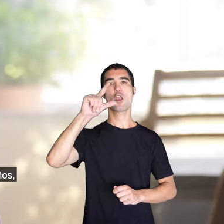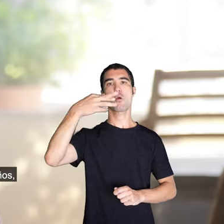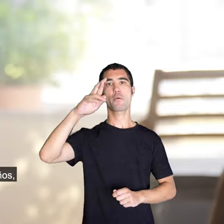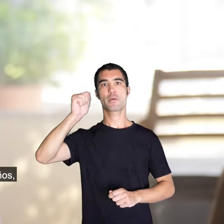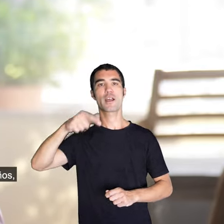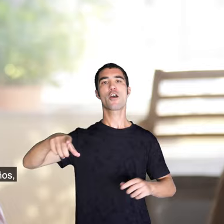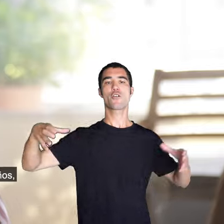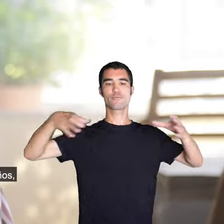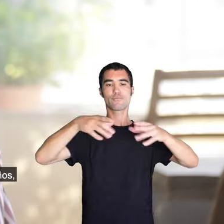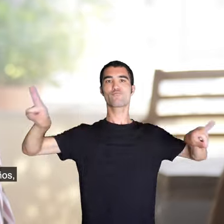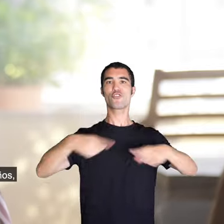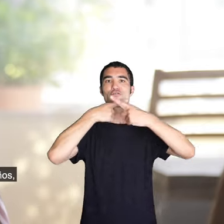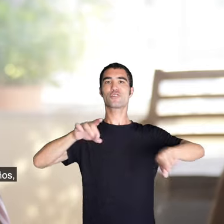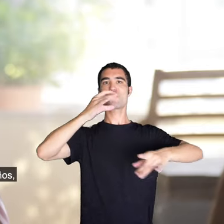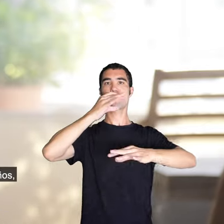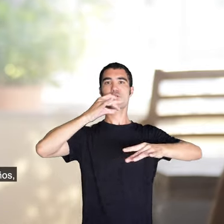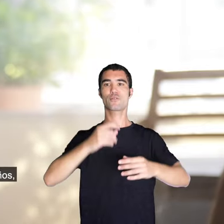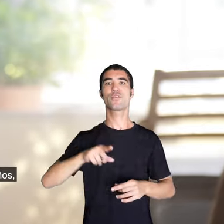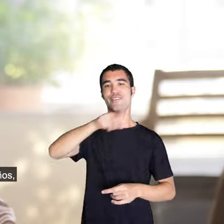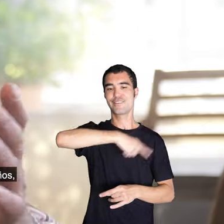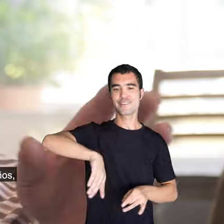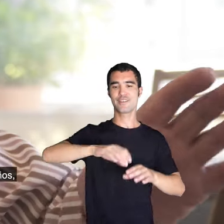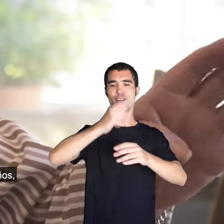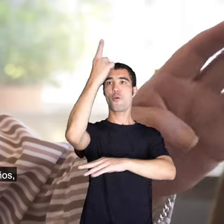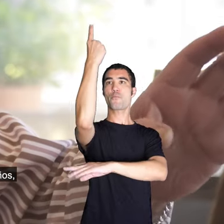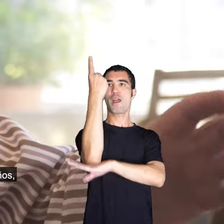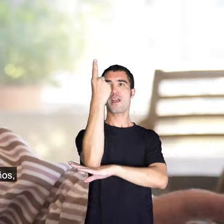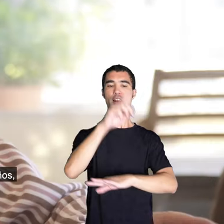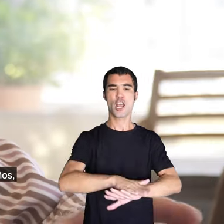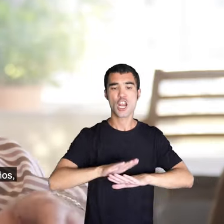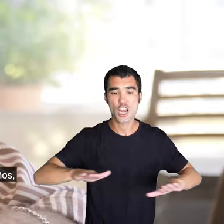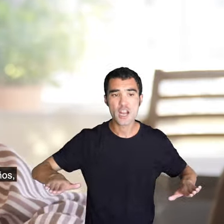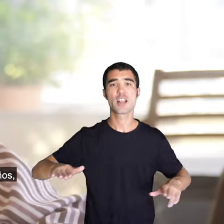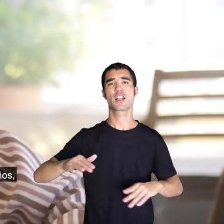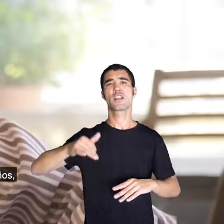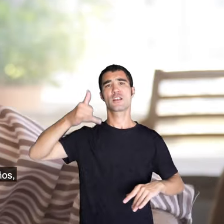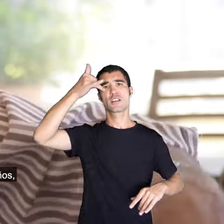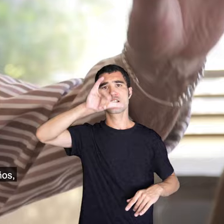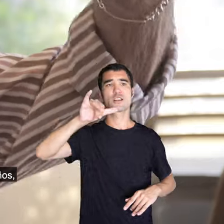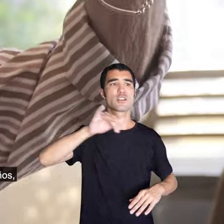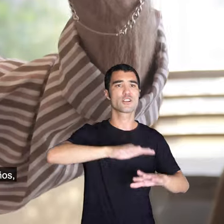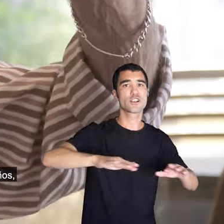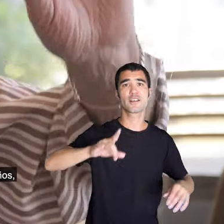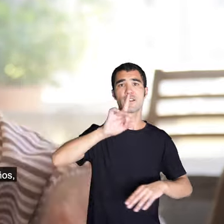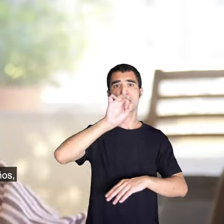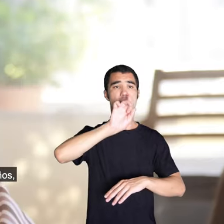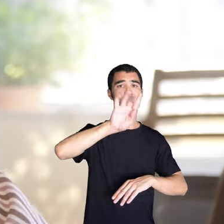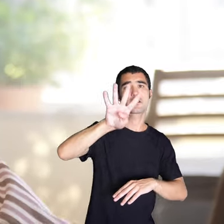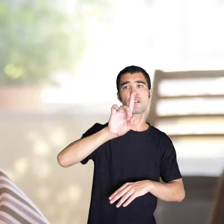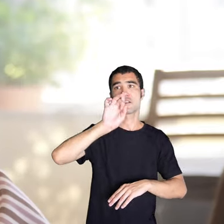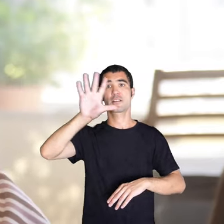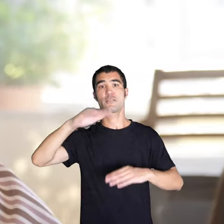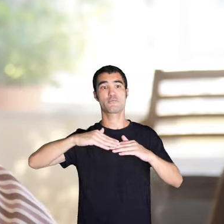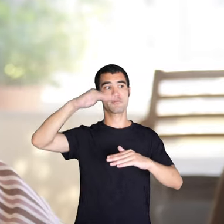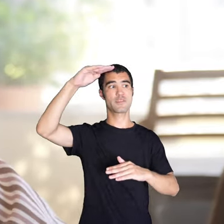palos abonats i anaven al lot. Els anaven de 14 o 15 anys per munt, no?